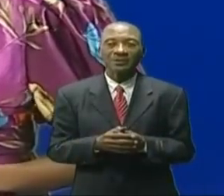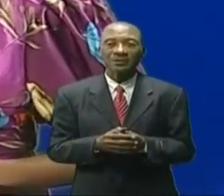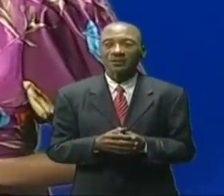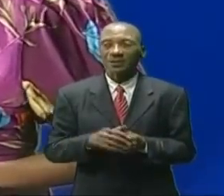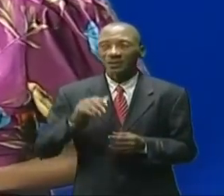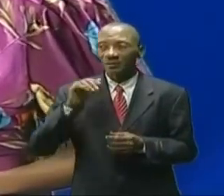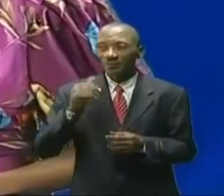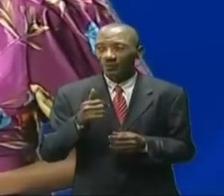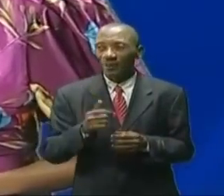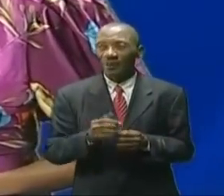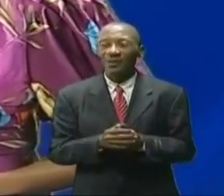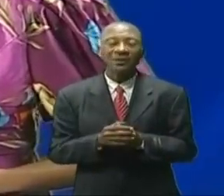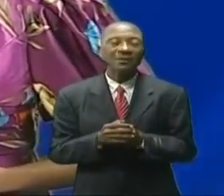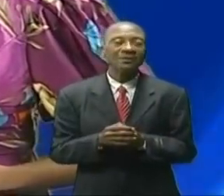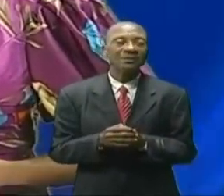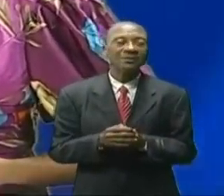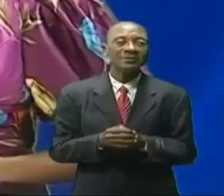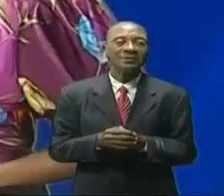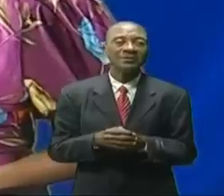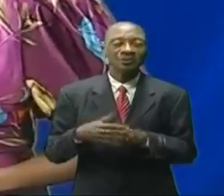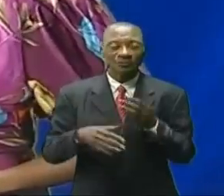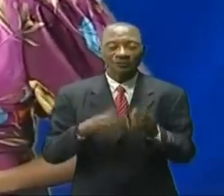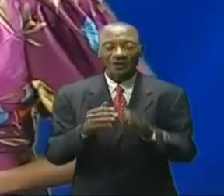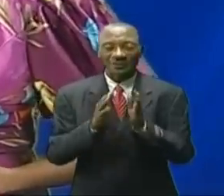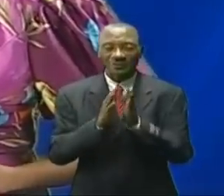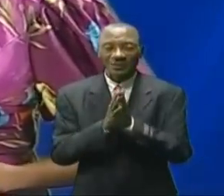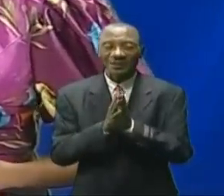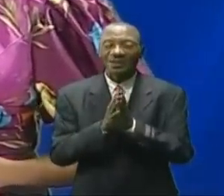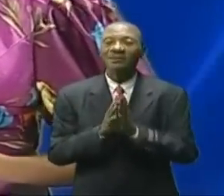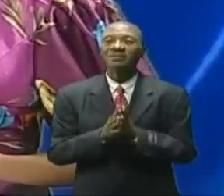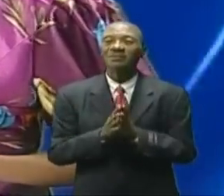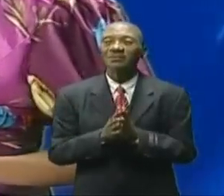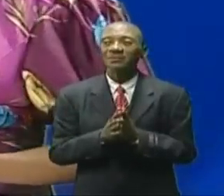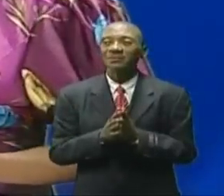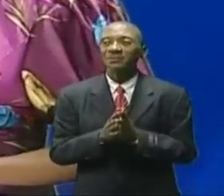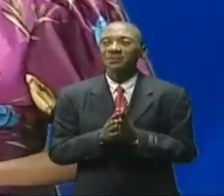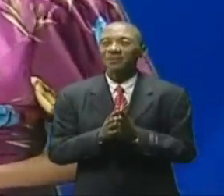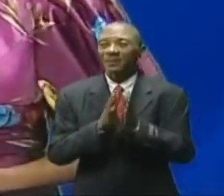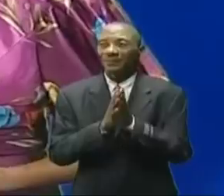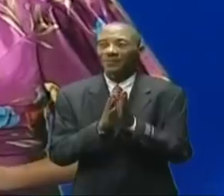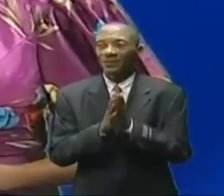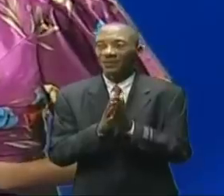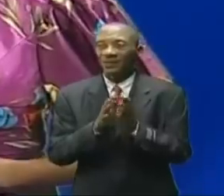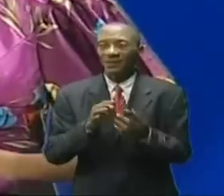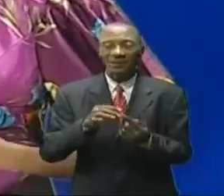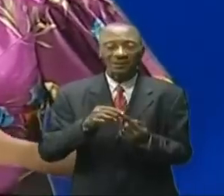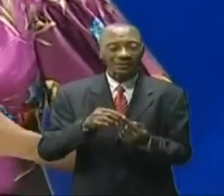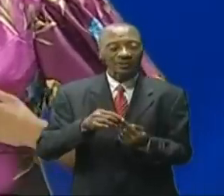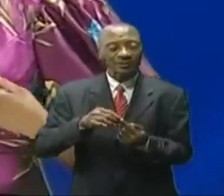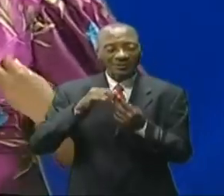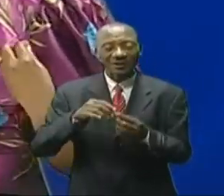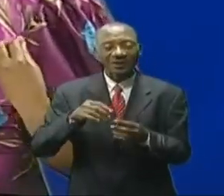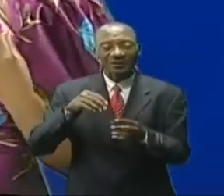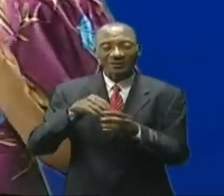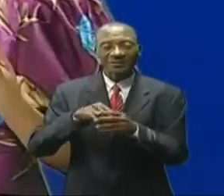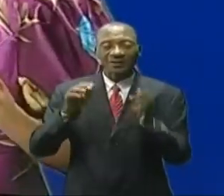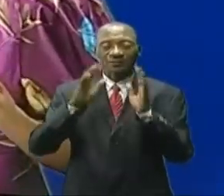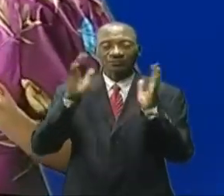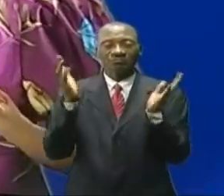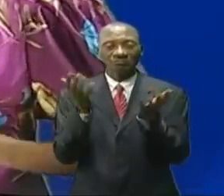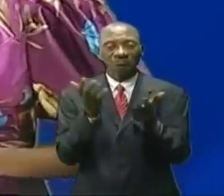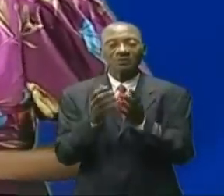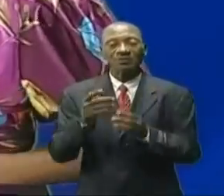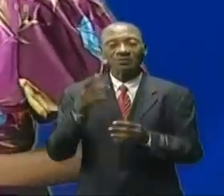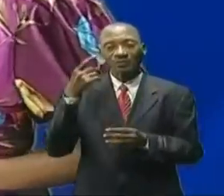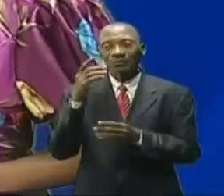pouvoir transporter la nation dans un monde imaginaire, dans ce qui est